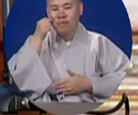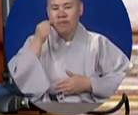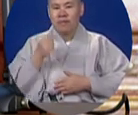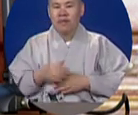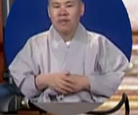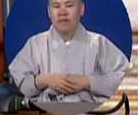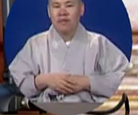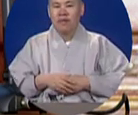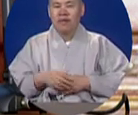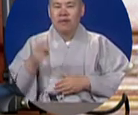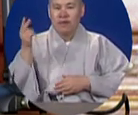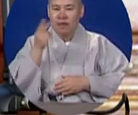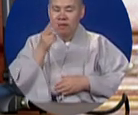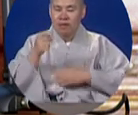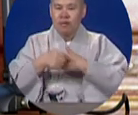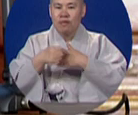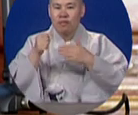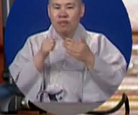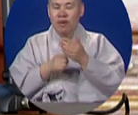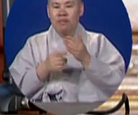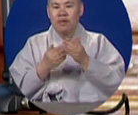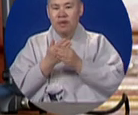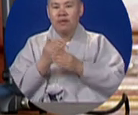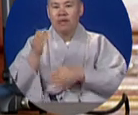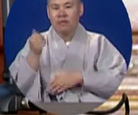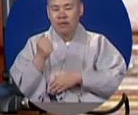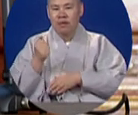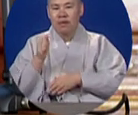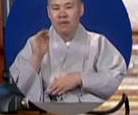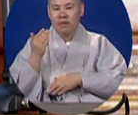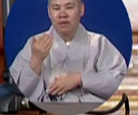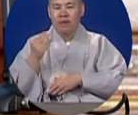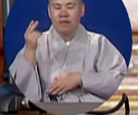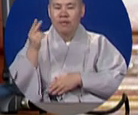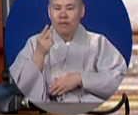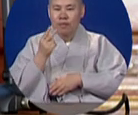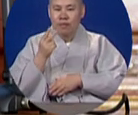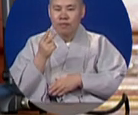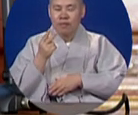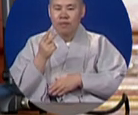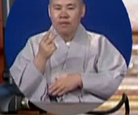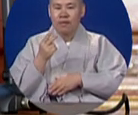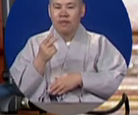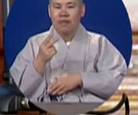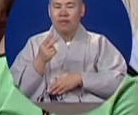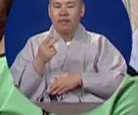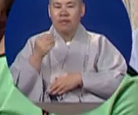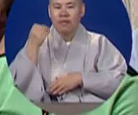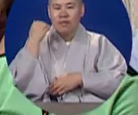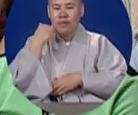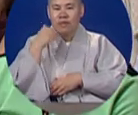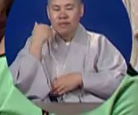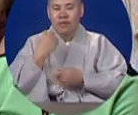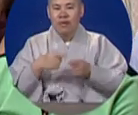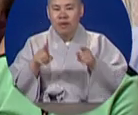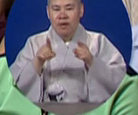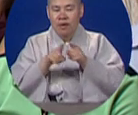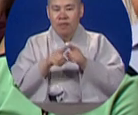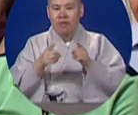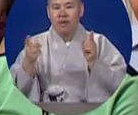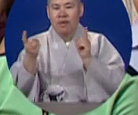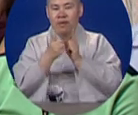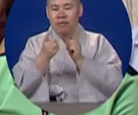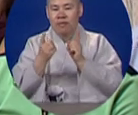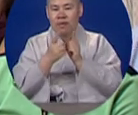자꾸 마음을 일으키고 또 대상과 늘 접촉을 하는 게